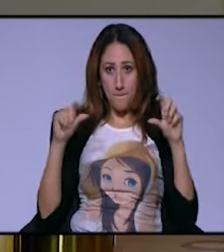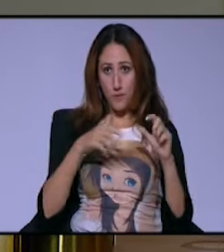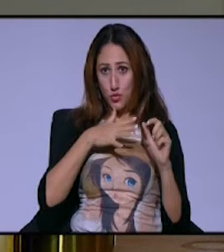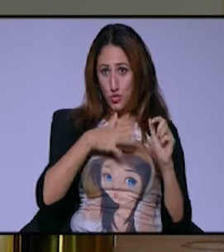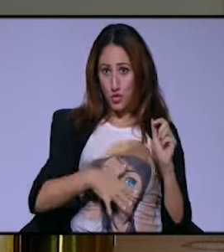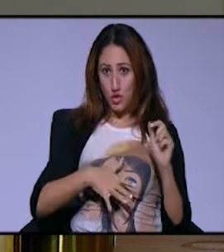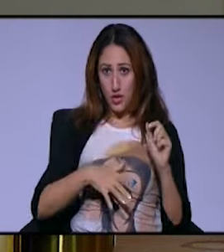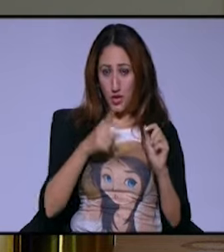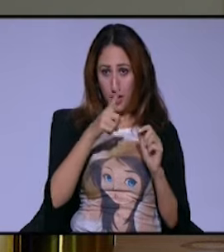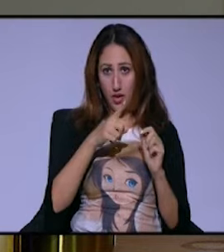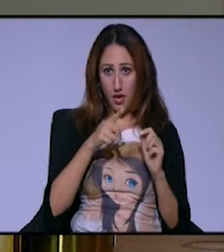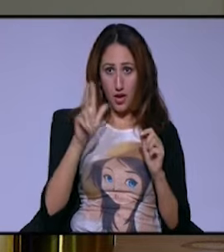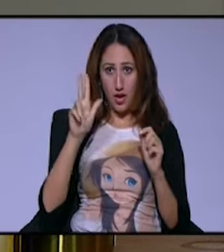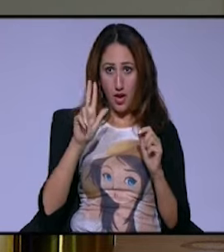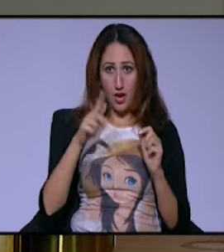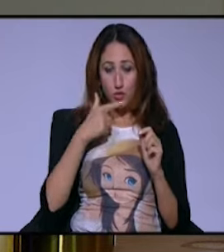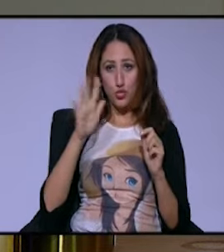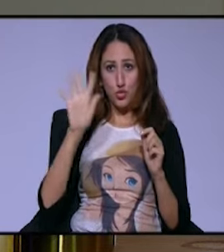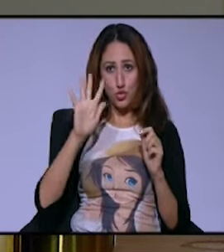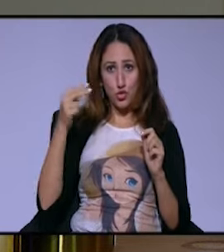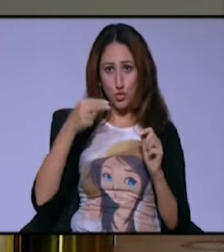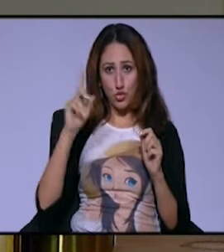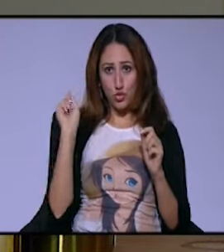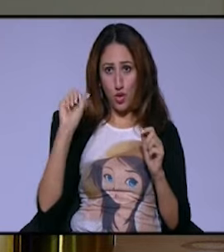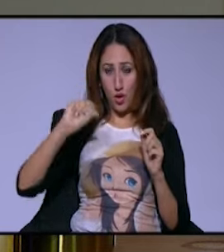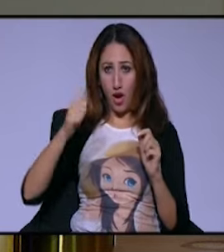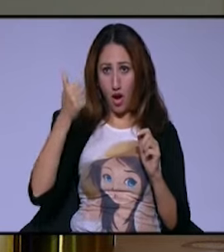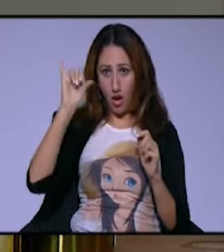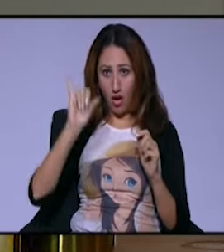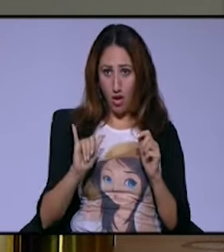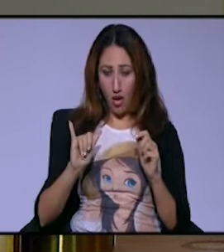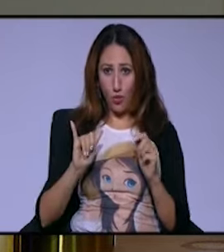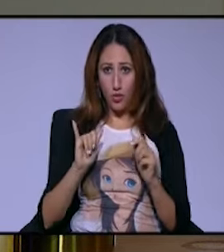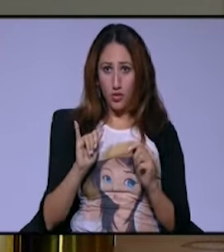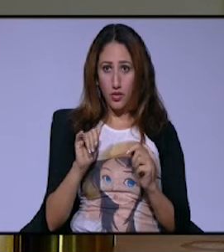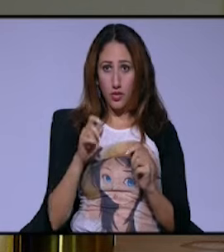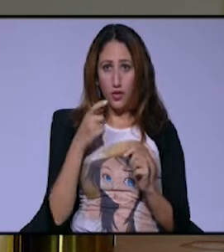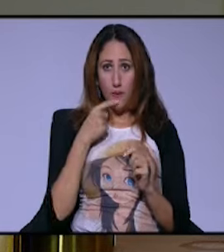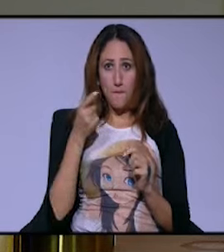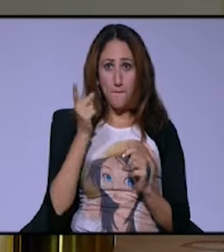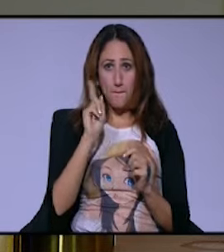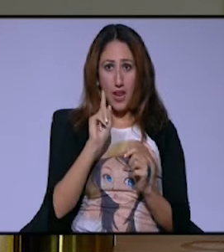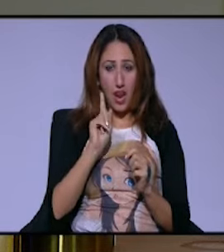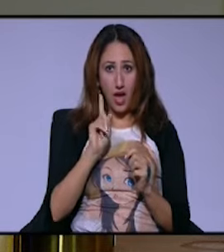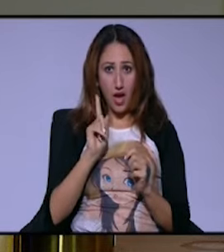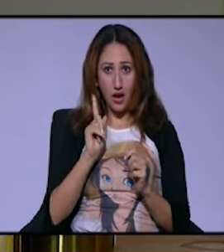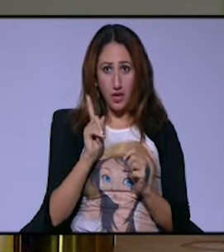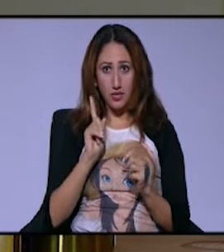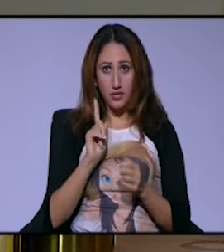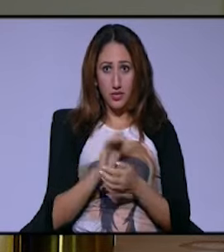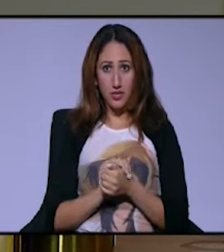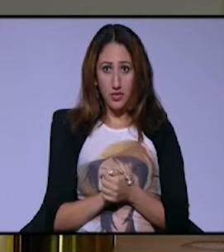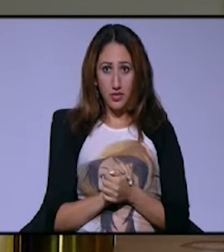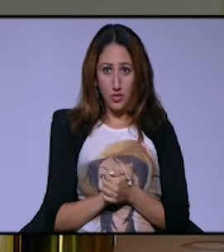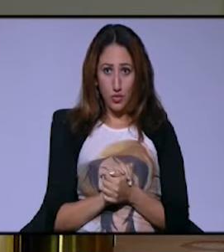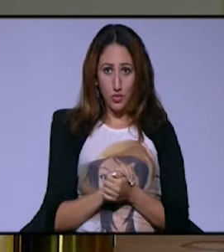الجليل الشيخ متولي الشعراوي مقولة بتقول لا تعبد الله ليعطيك